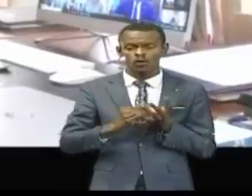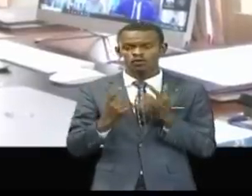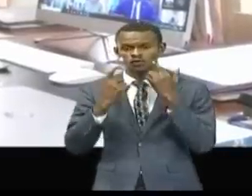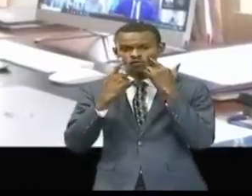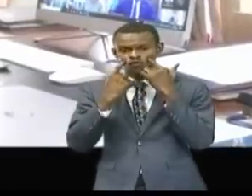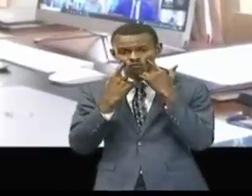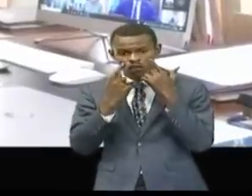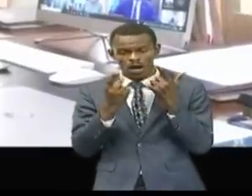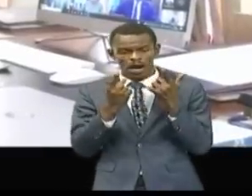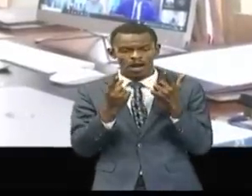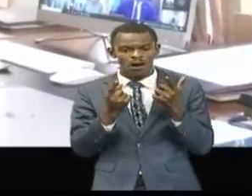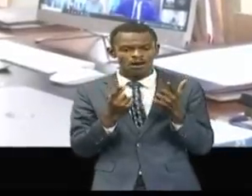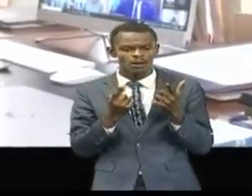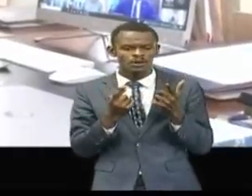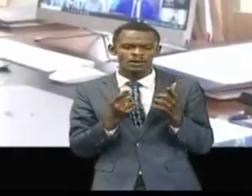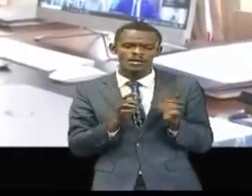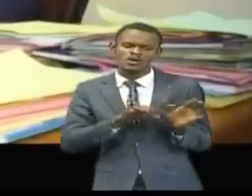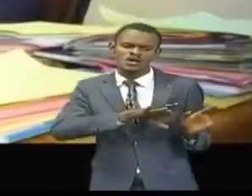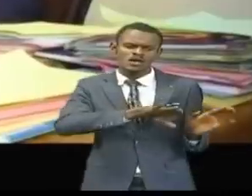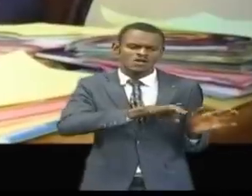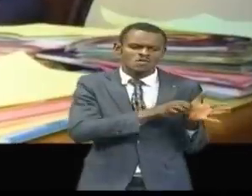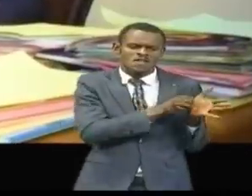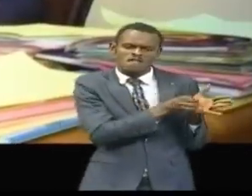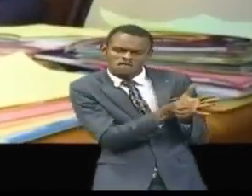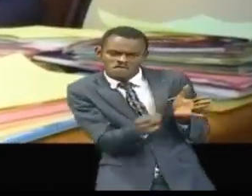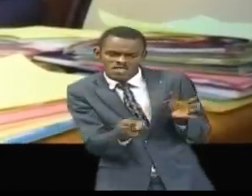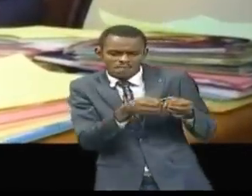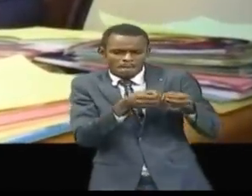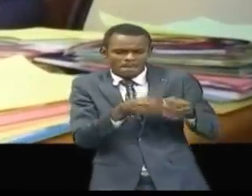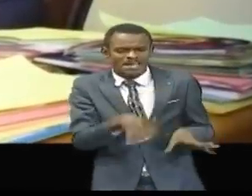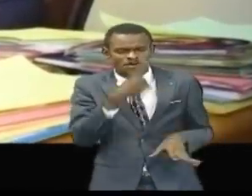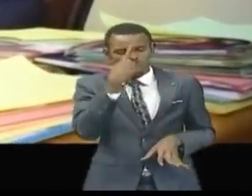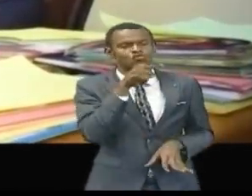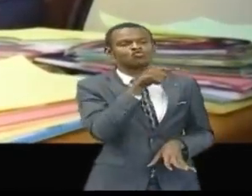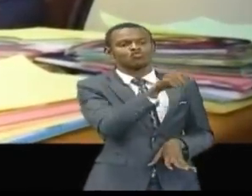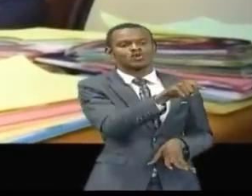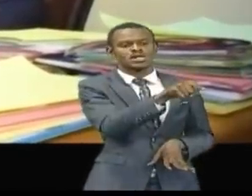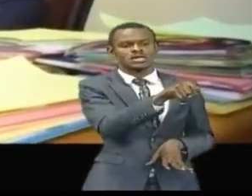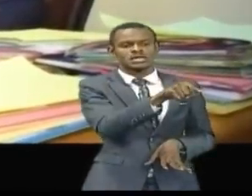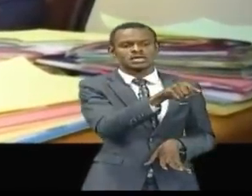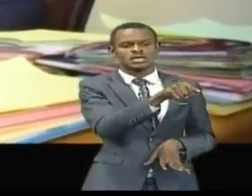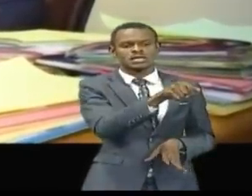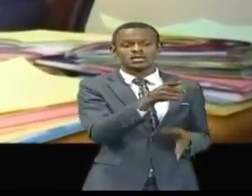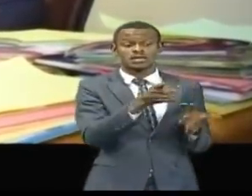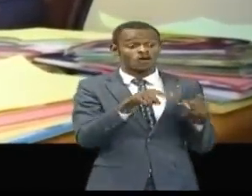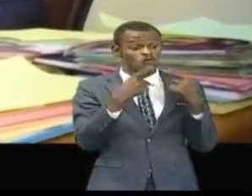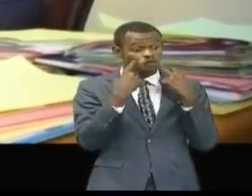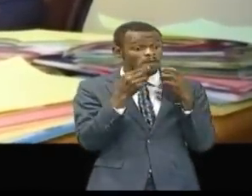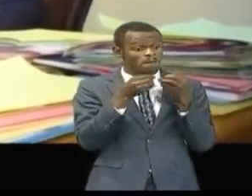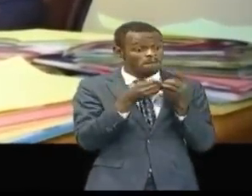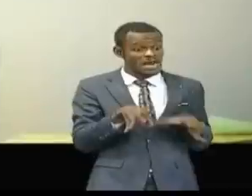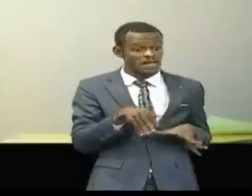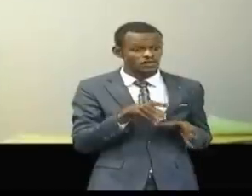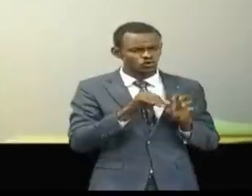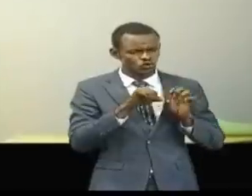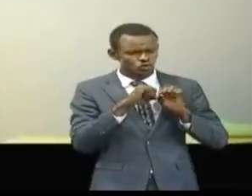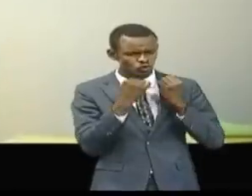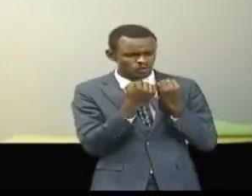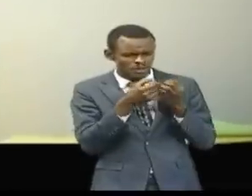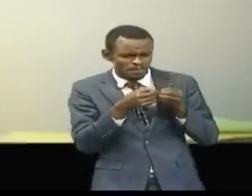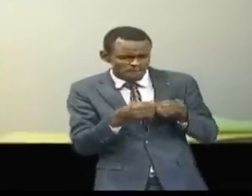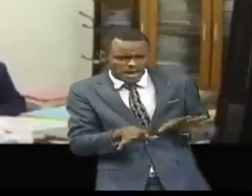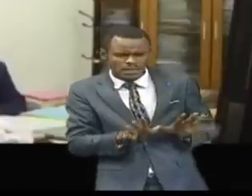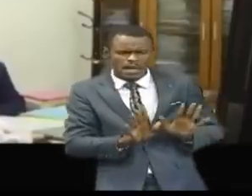suivants jusqu'au troisième exercice qui suit l'exercice déficitaire. Le projet de